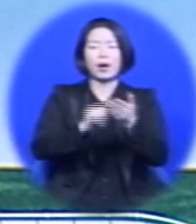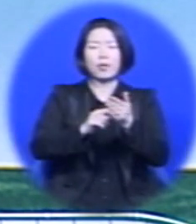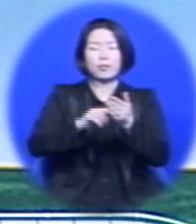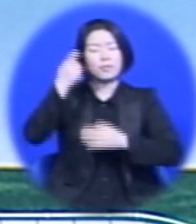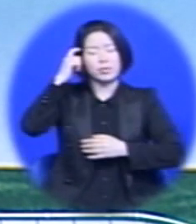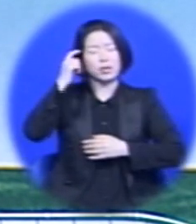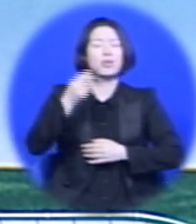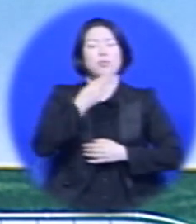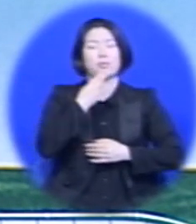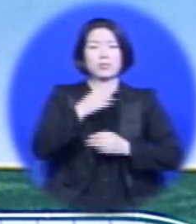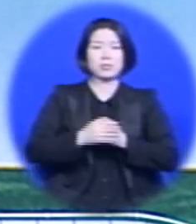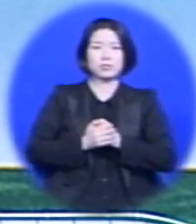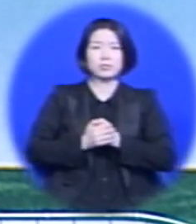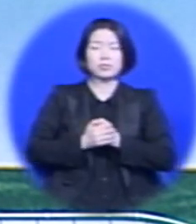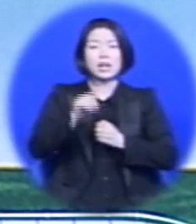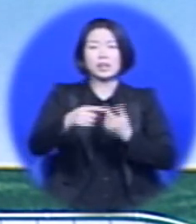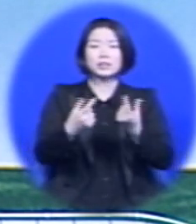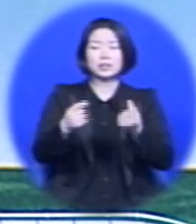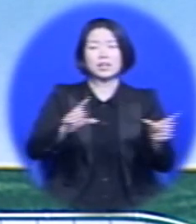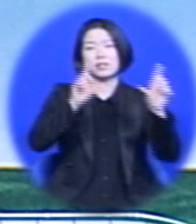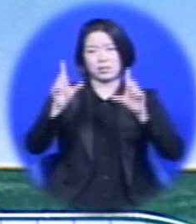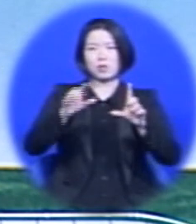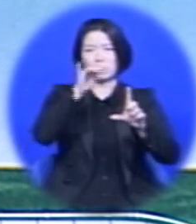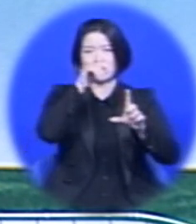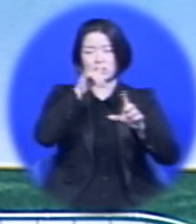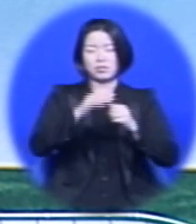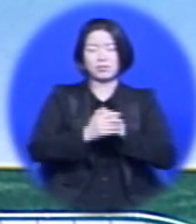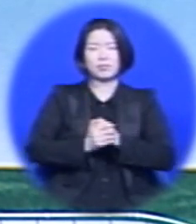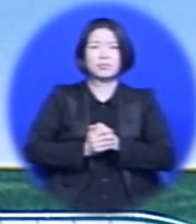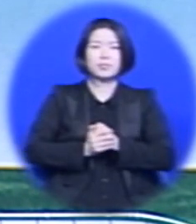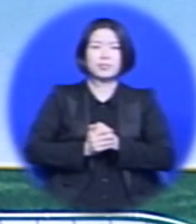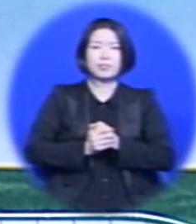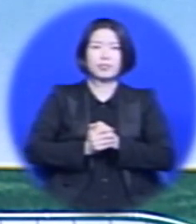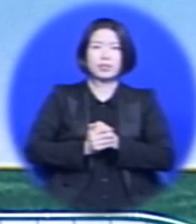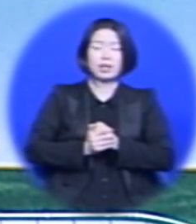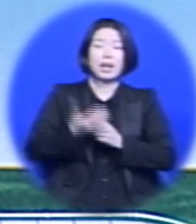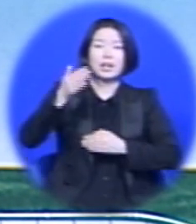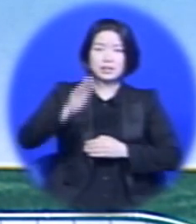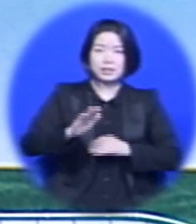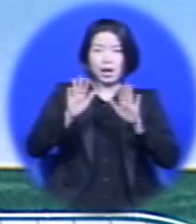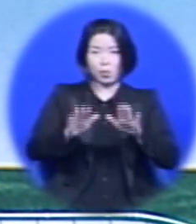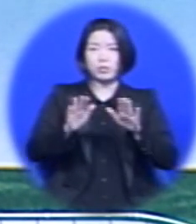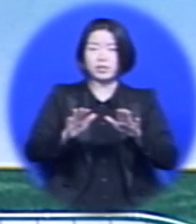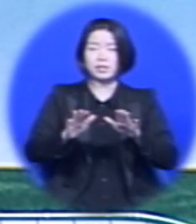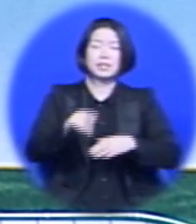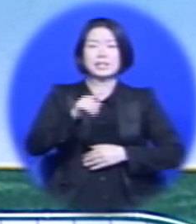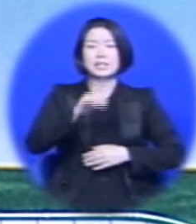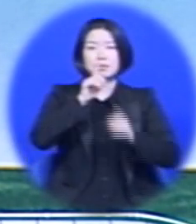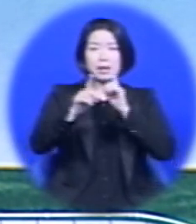상상도 못하고 그렇게 사는지 모릅니다 그러나 오늘이